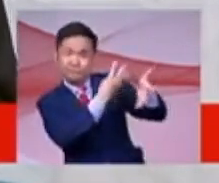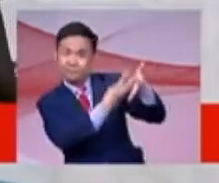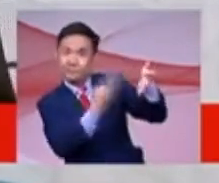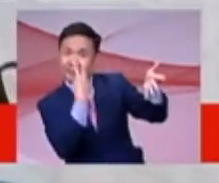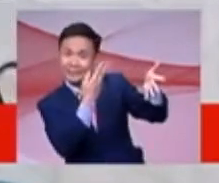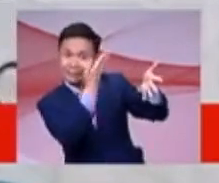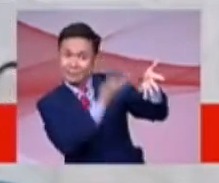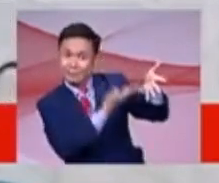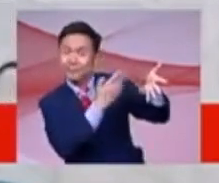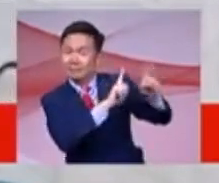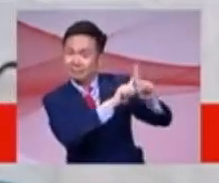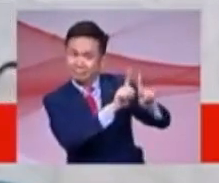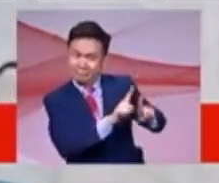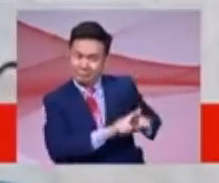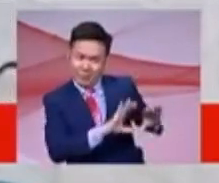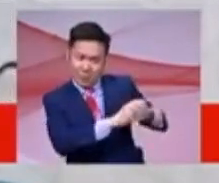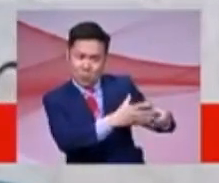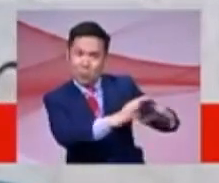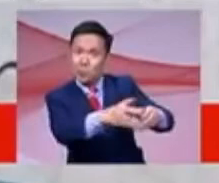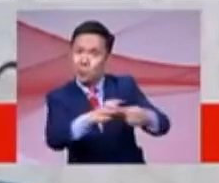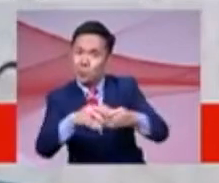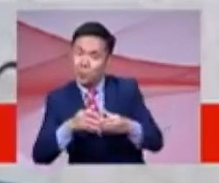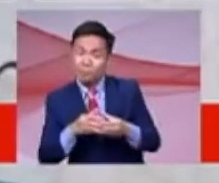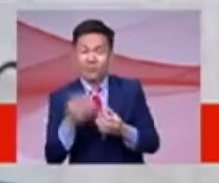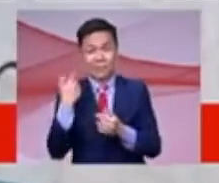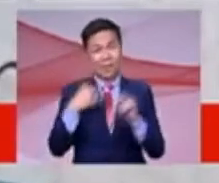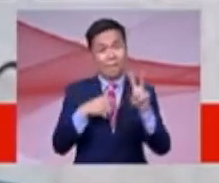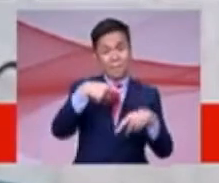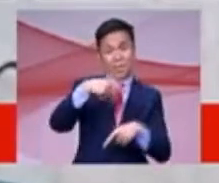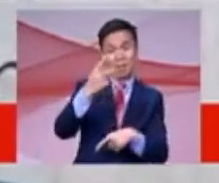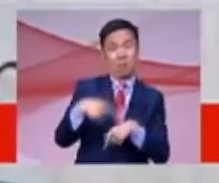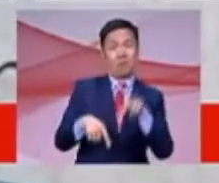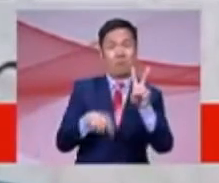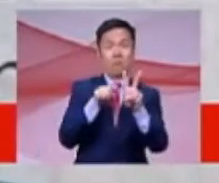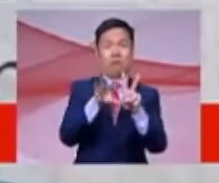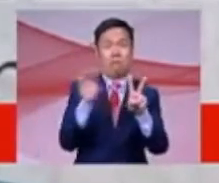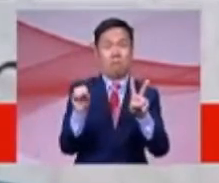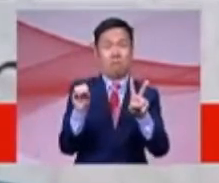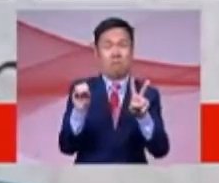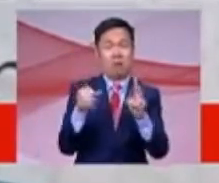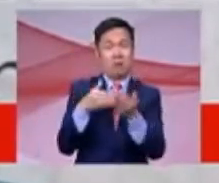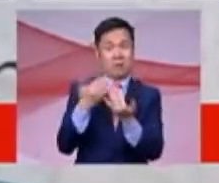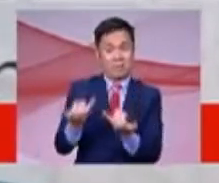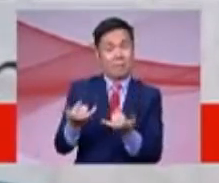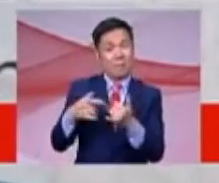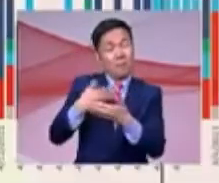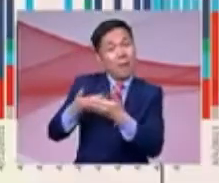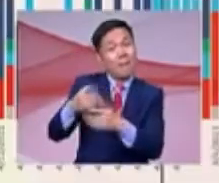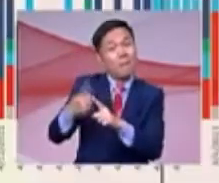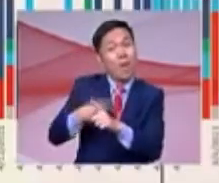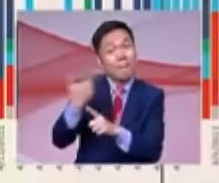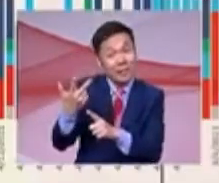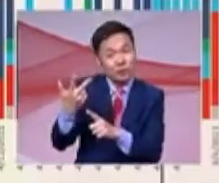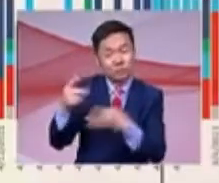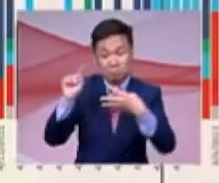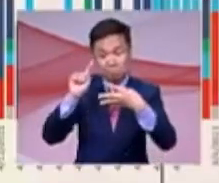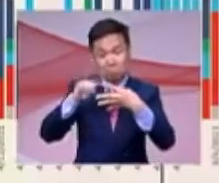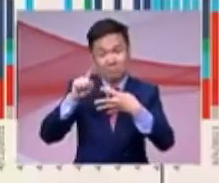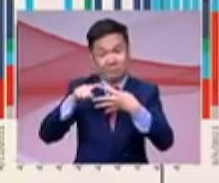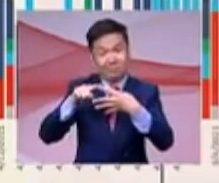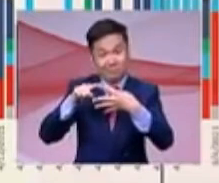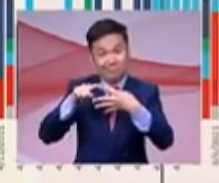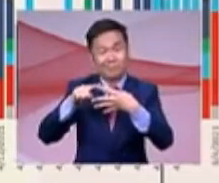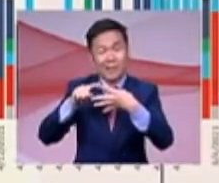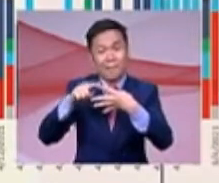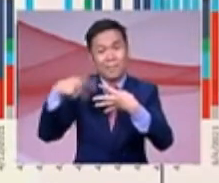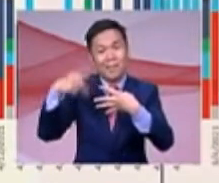mengawal dengan baik hingga daripada PKP 2.0 sehingga awal bulan Mac. Lepas awal bulan